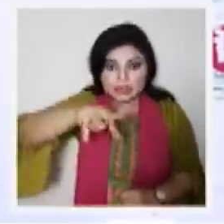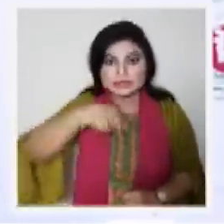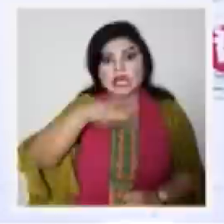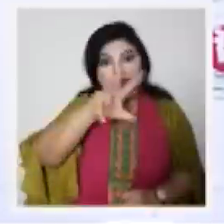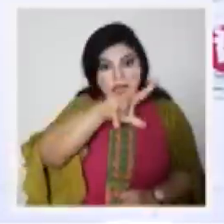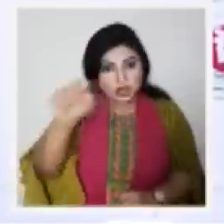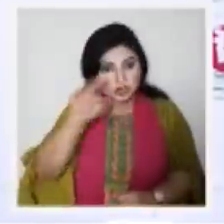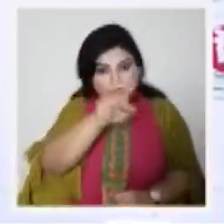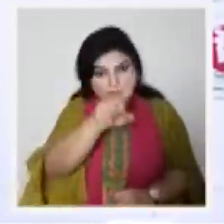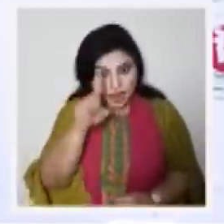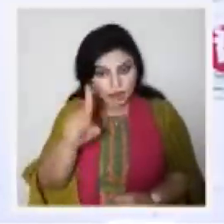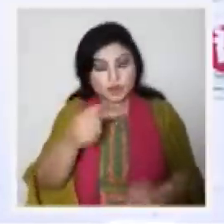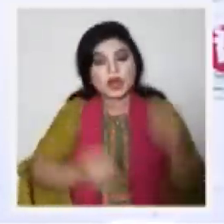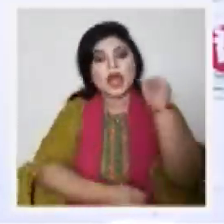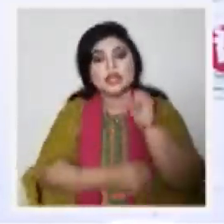আছে